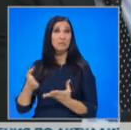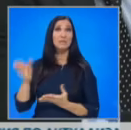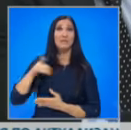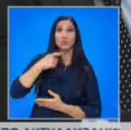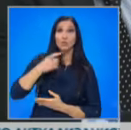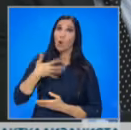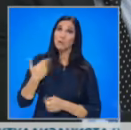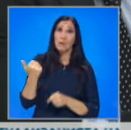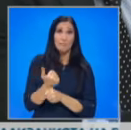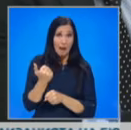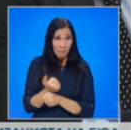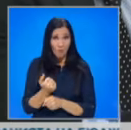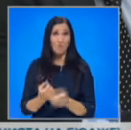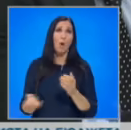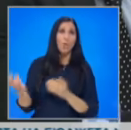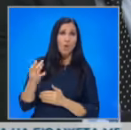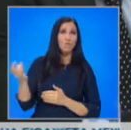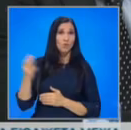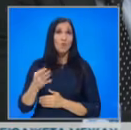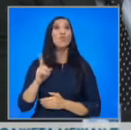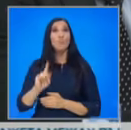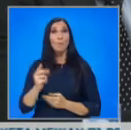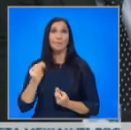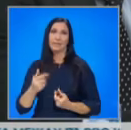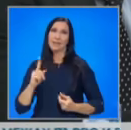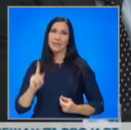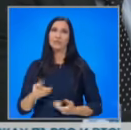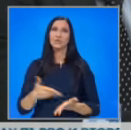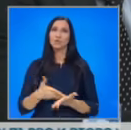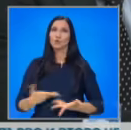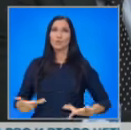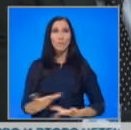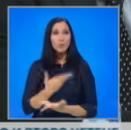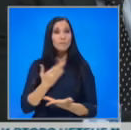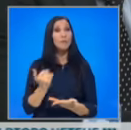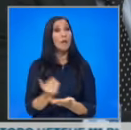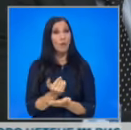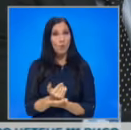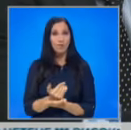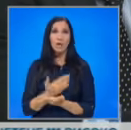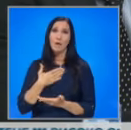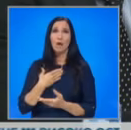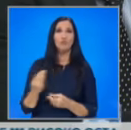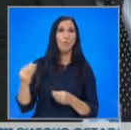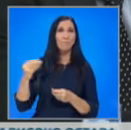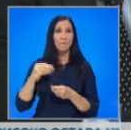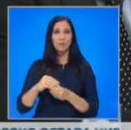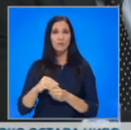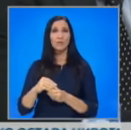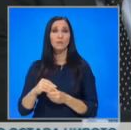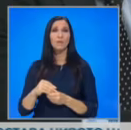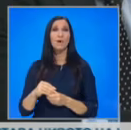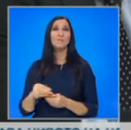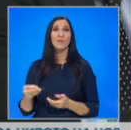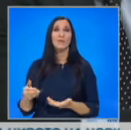преработваме още много и много. Но парите ни трябват, защото те са нужни на икономиката. И има и допълнителен аспект на